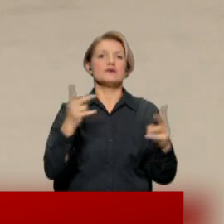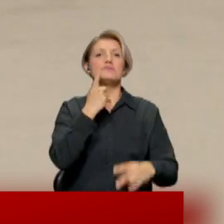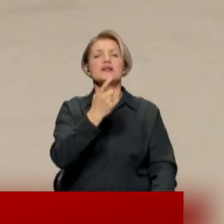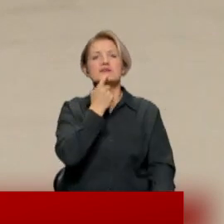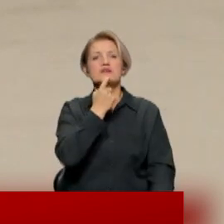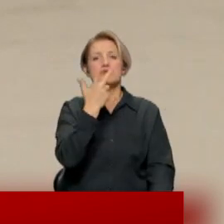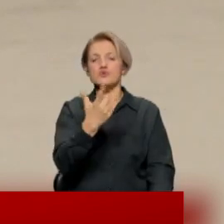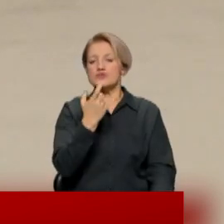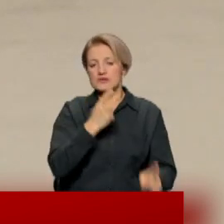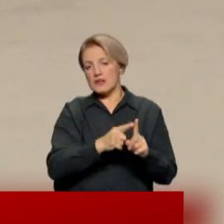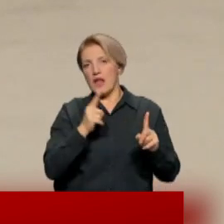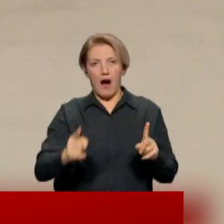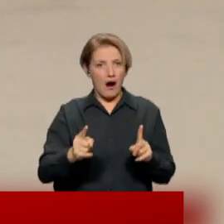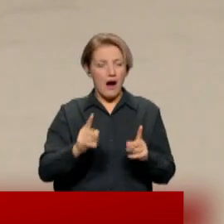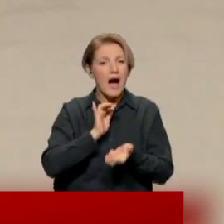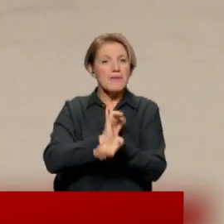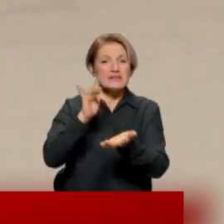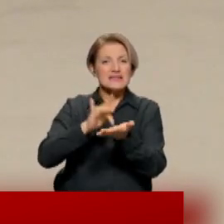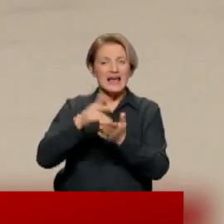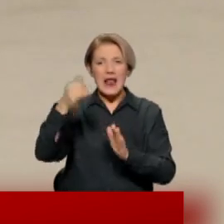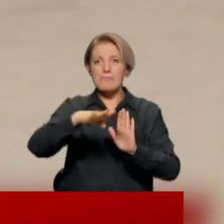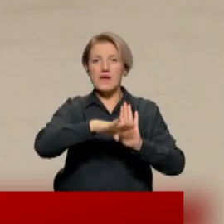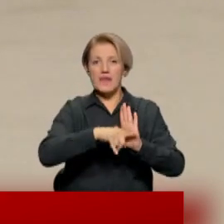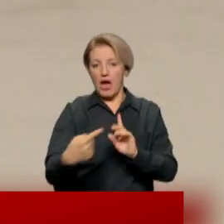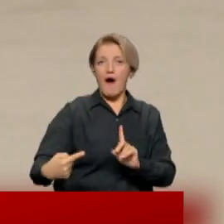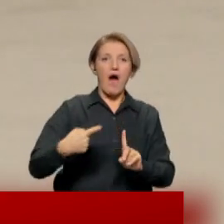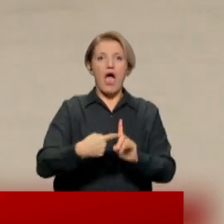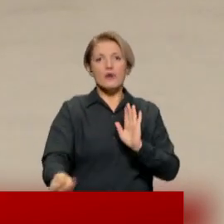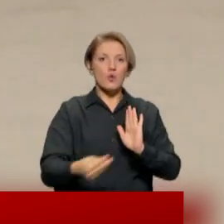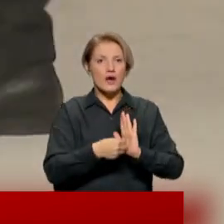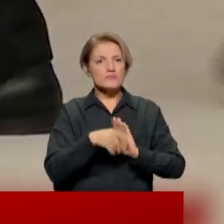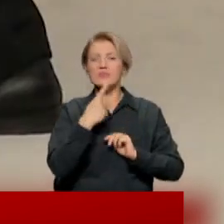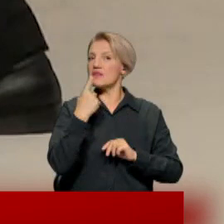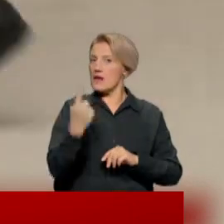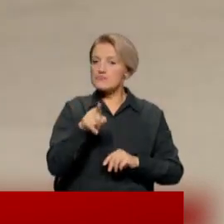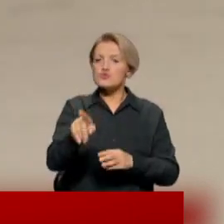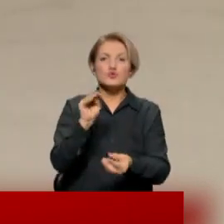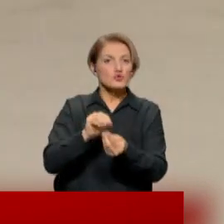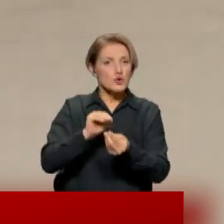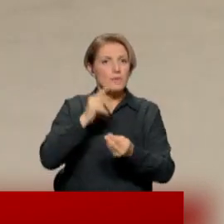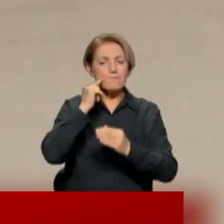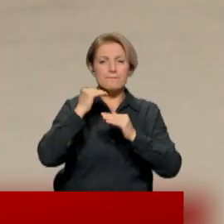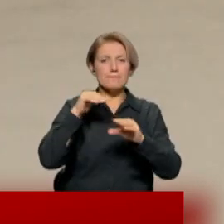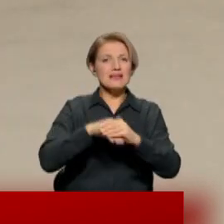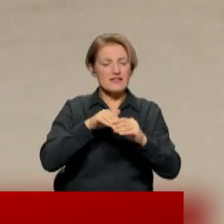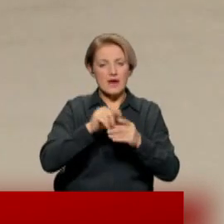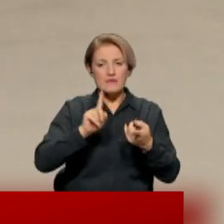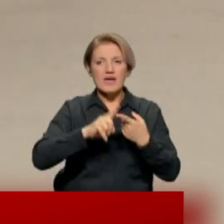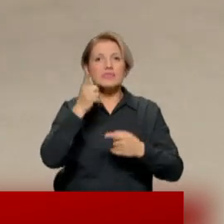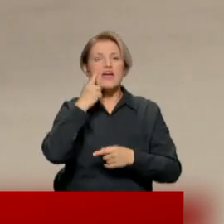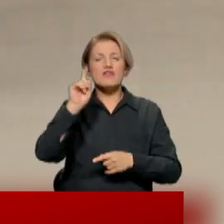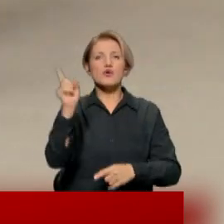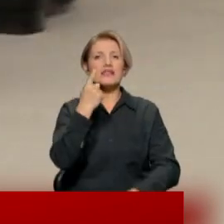3 yıla hapis cezası getiren madde var ya ek yapalım Buna ve diyelim ki bu suç milletvekilleri ve devlet